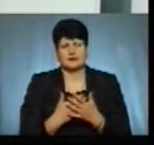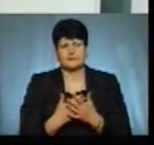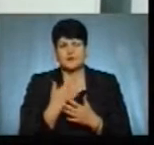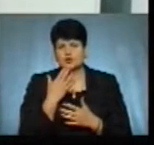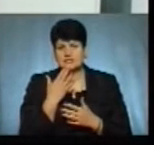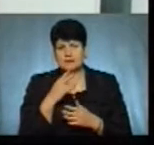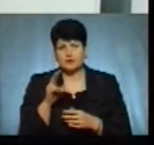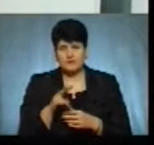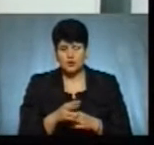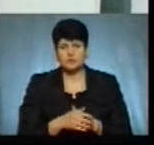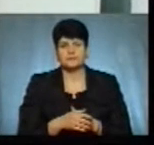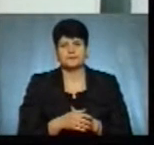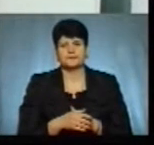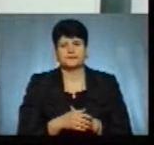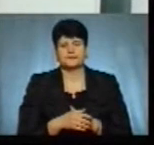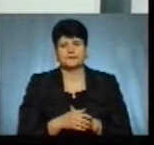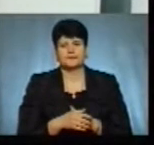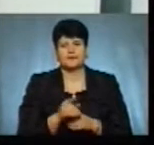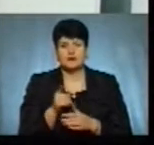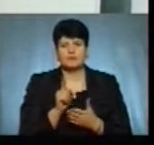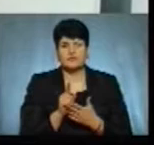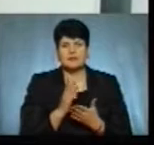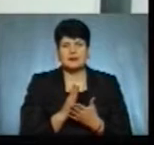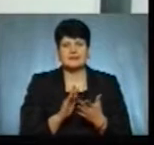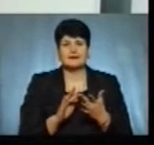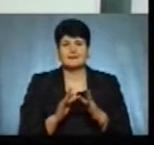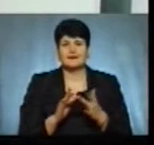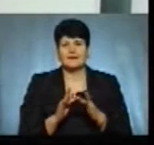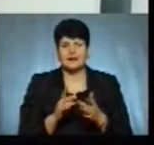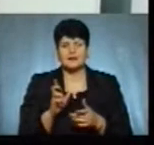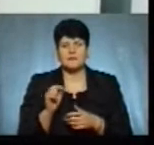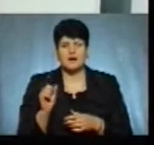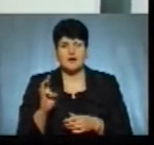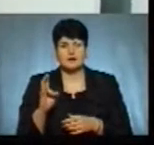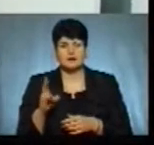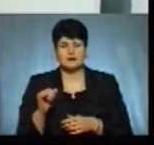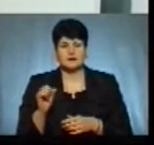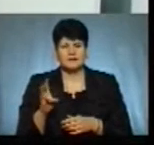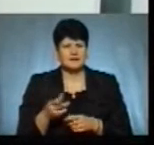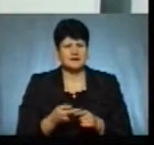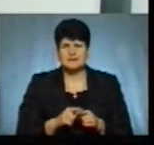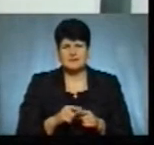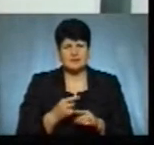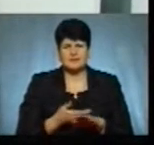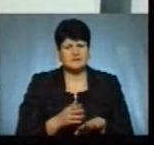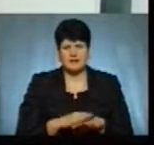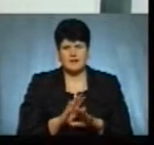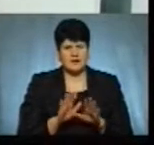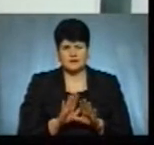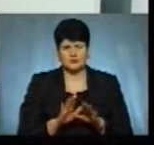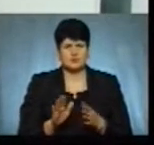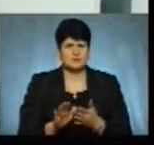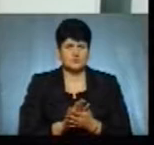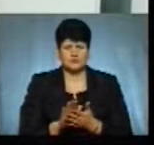валютах, і ви повинні мати інтернет-банкінг. Ну, якщо ви маєте рахунок, це абсолютно нескладно і безкоштовно